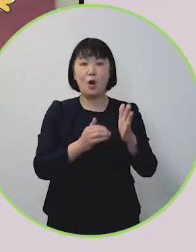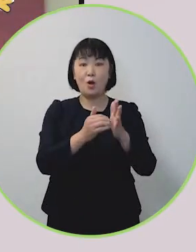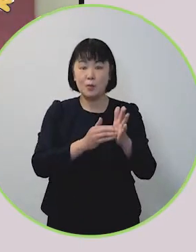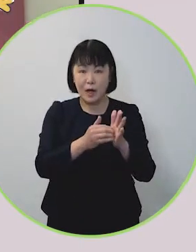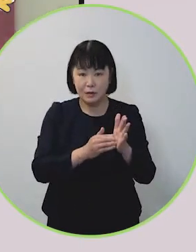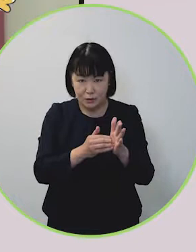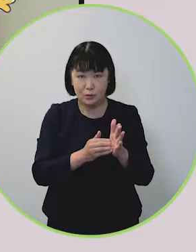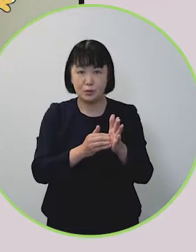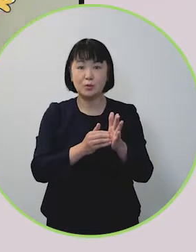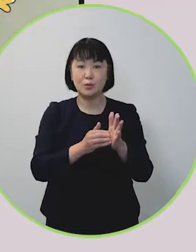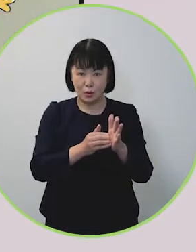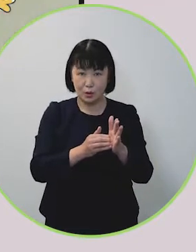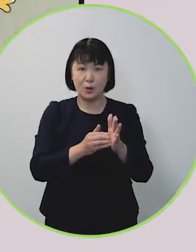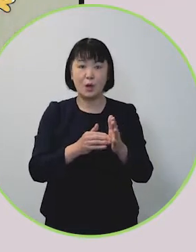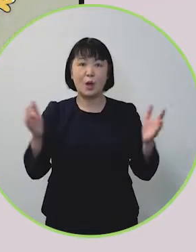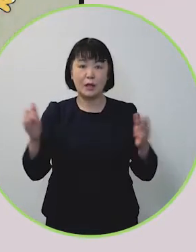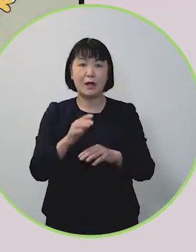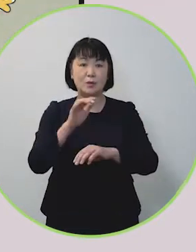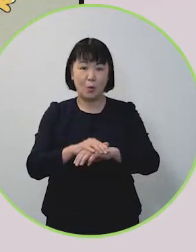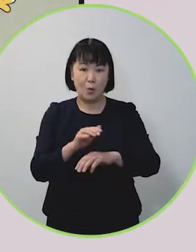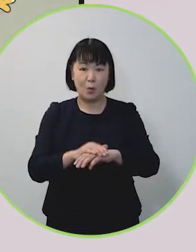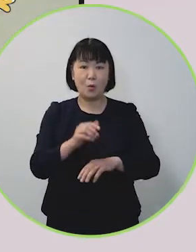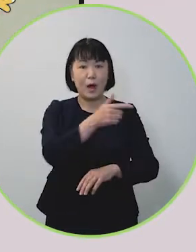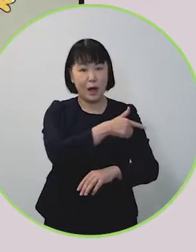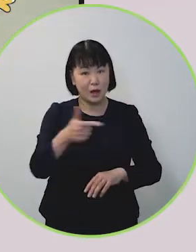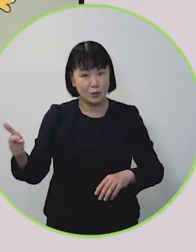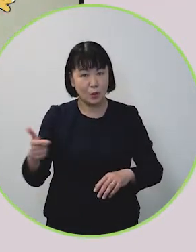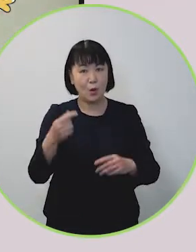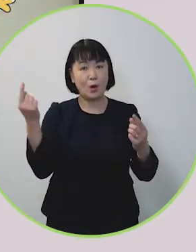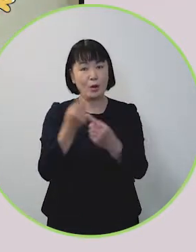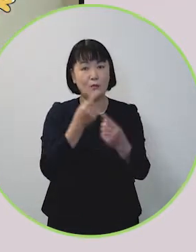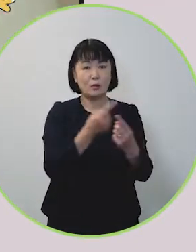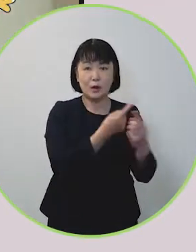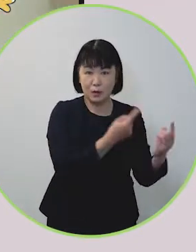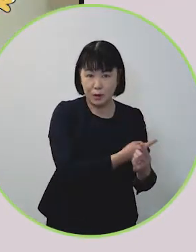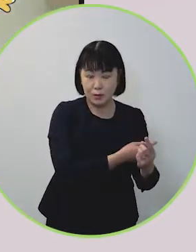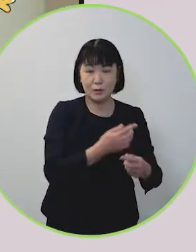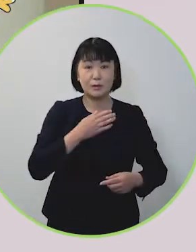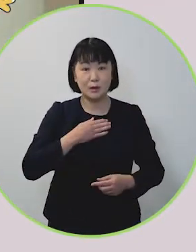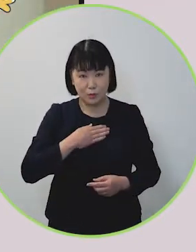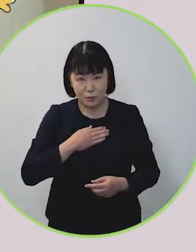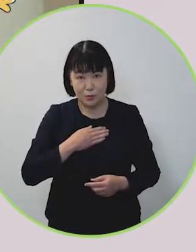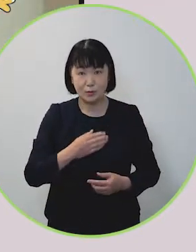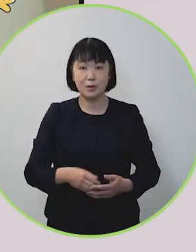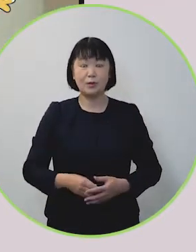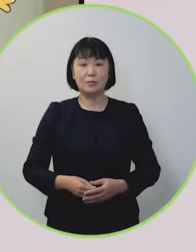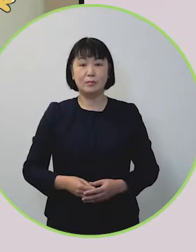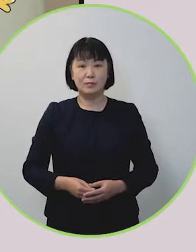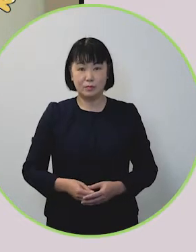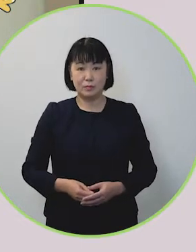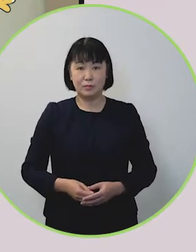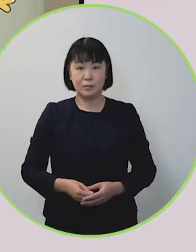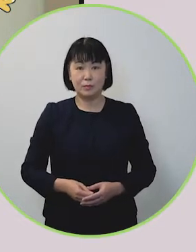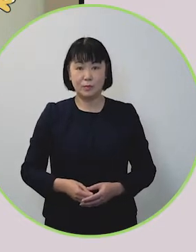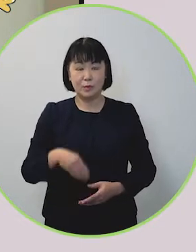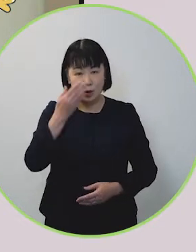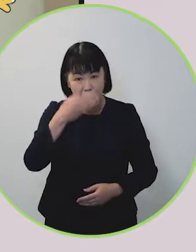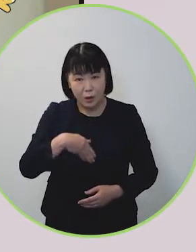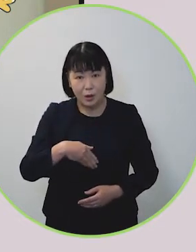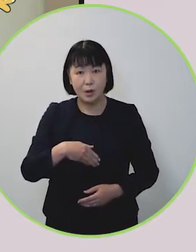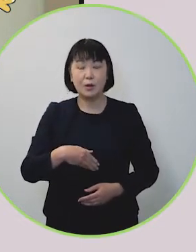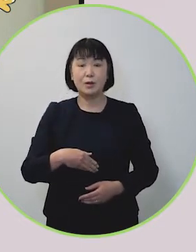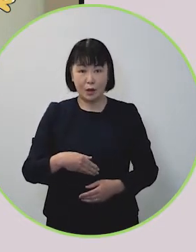北区におけるプラスチック類は時代とともに違った形で回収されてきたのを知ってるそうな